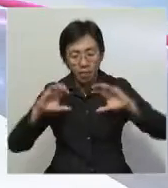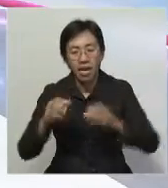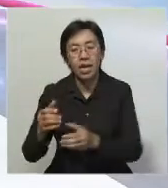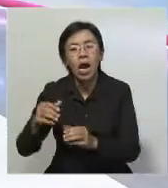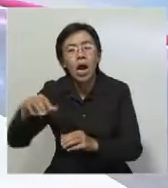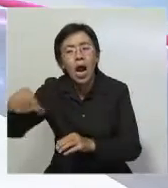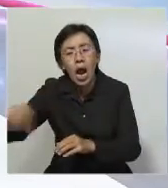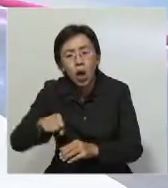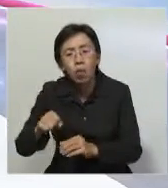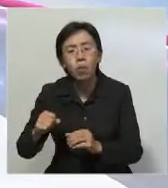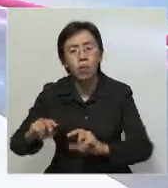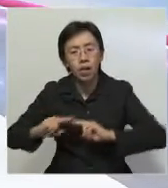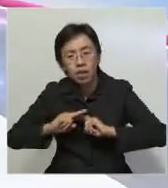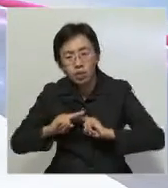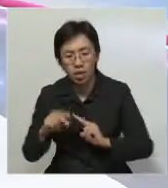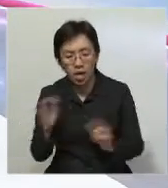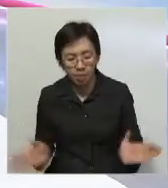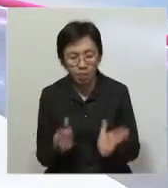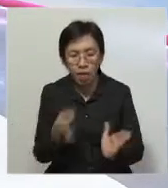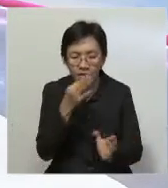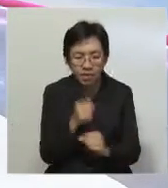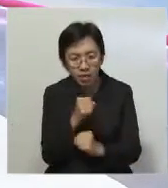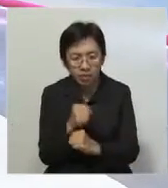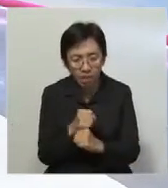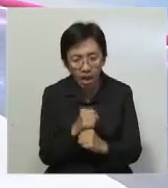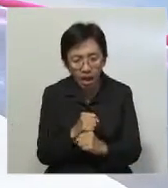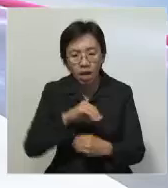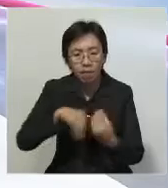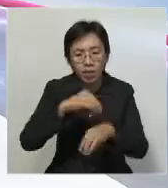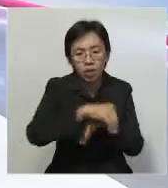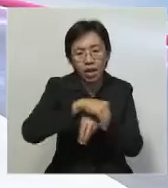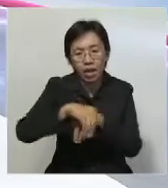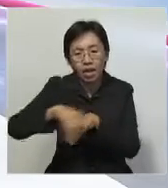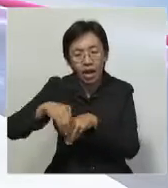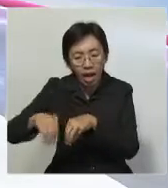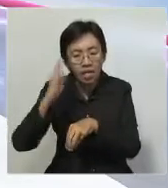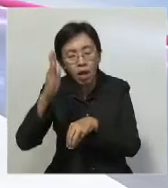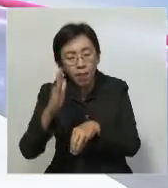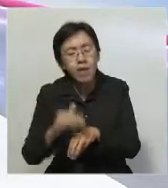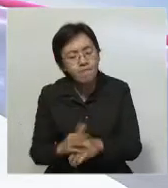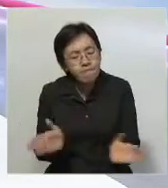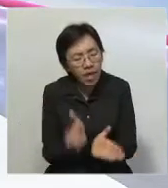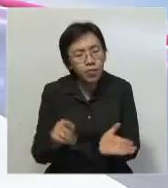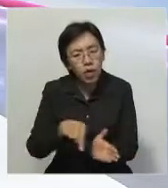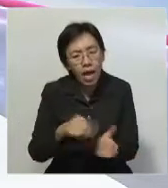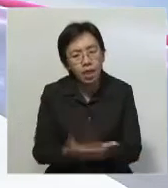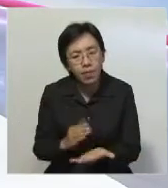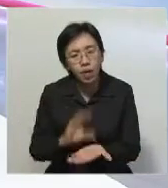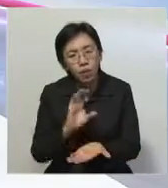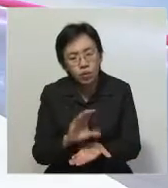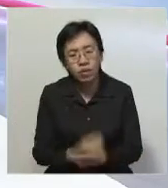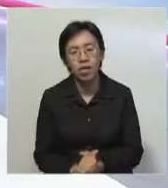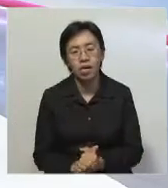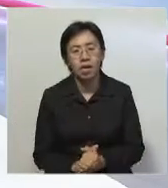งภาคเอกชนนะคะเข้ามาช่วยในการสร้างอาชีพด้วยการนำธุรกิจแฟรนไชส์ขนาดเล็กค่ะไปให้เลือกลงทุนพร้อมกับมีการจัดหาท